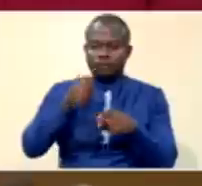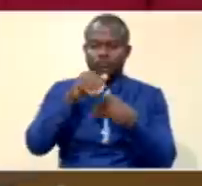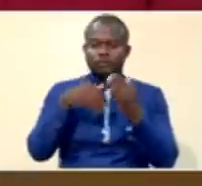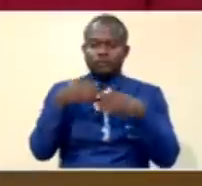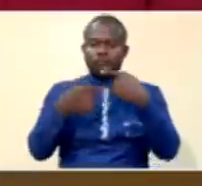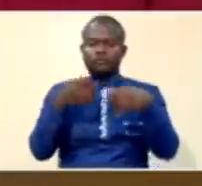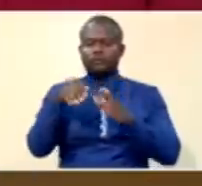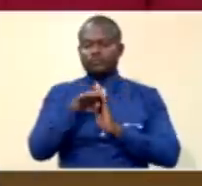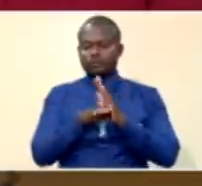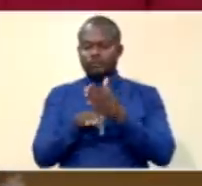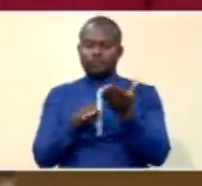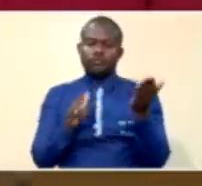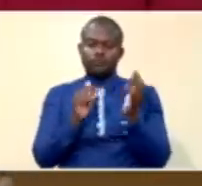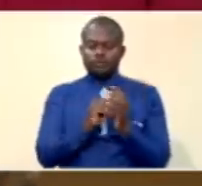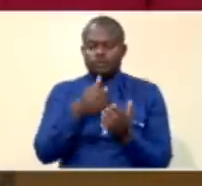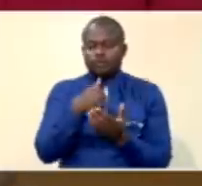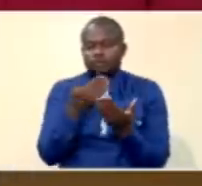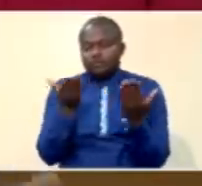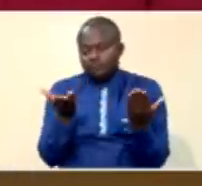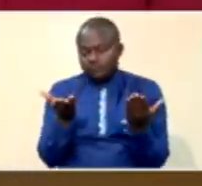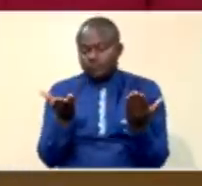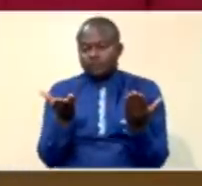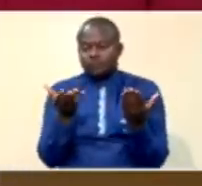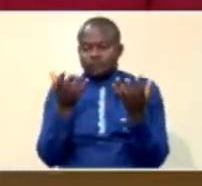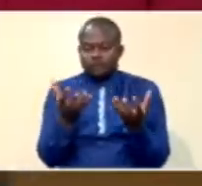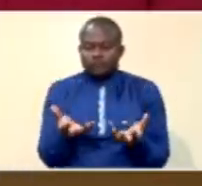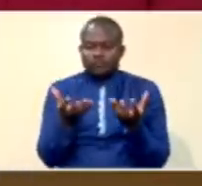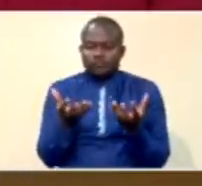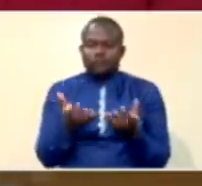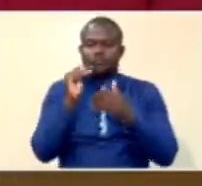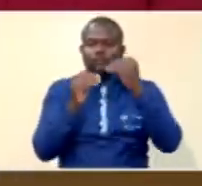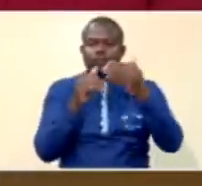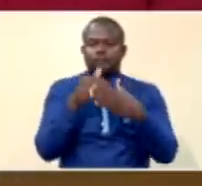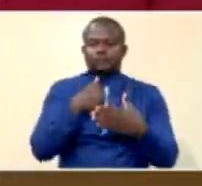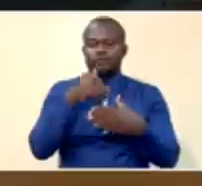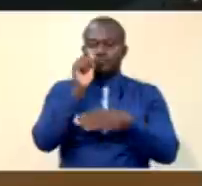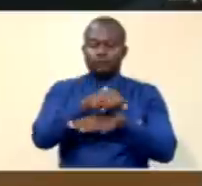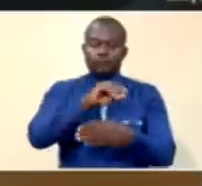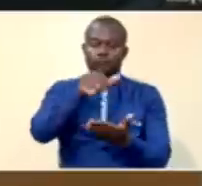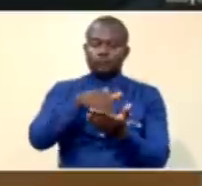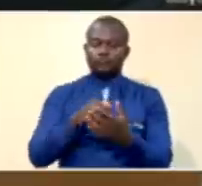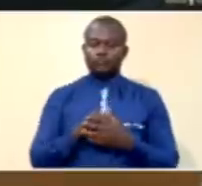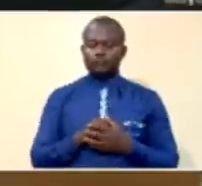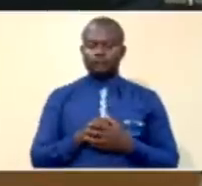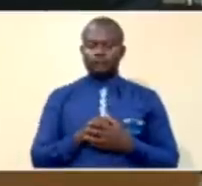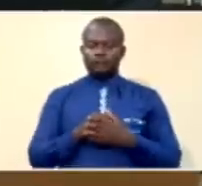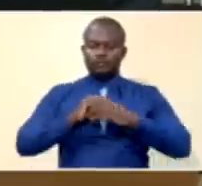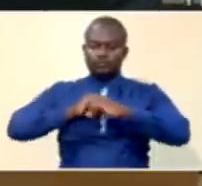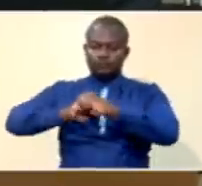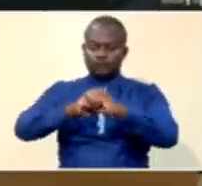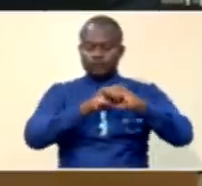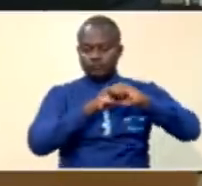izi gahunda ifite uburemere bw'urwego nyine nk'urwo Minisiteri ifite kurusha ikigo. Kubungabunga amateka